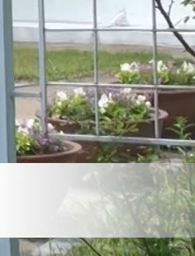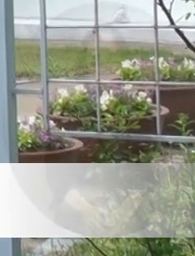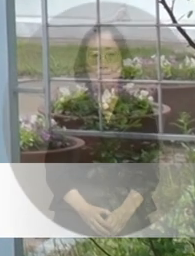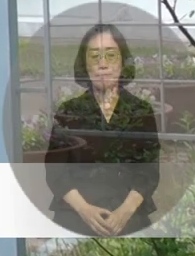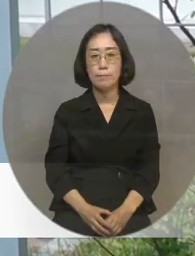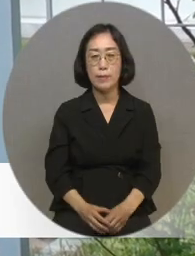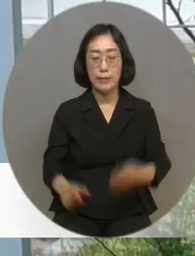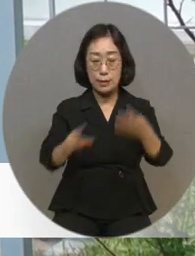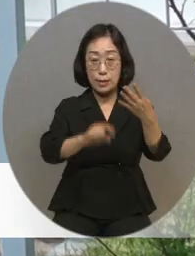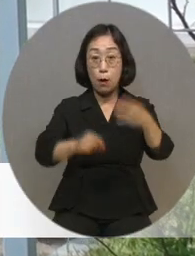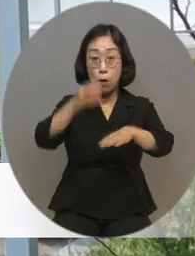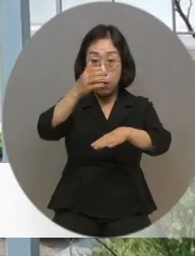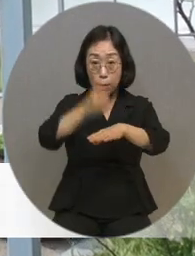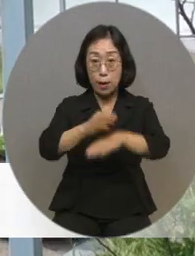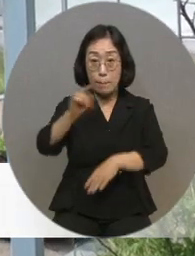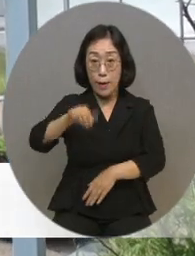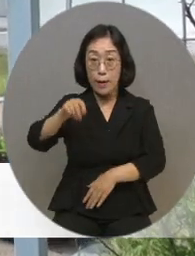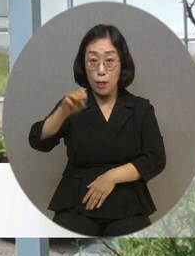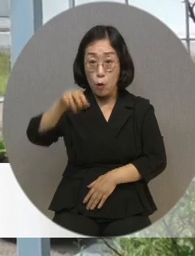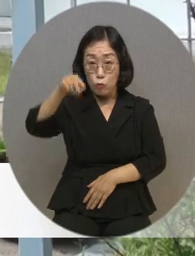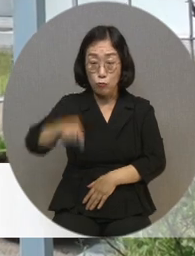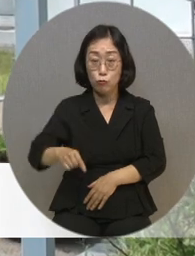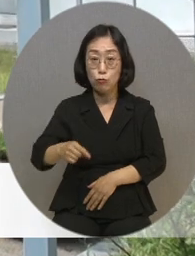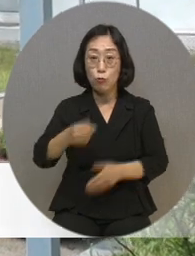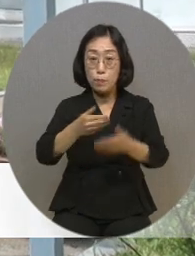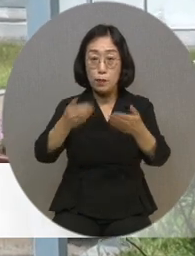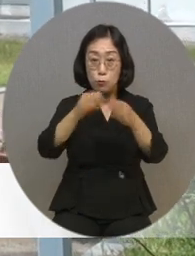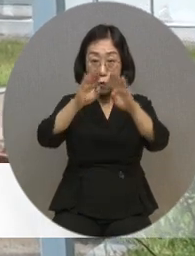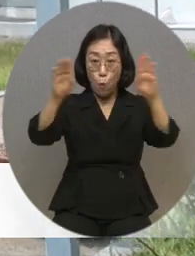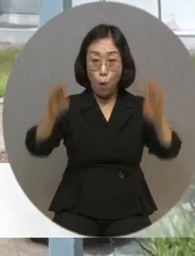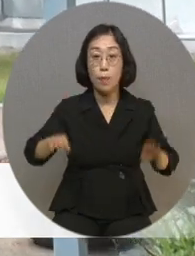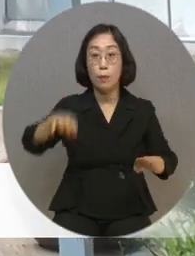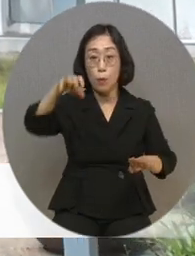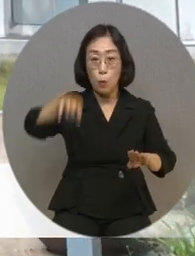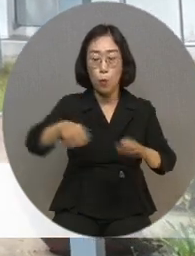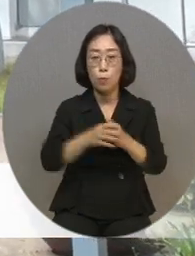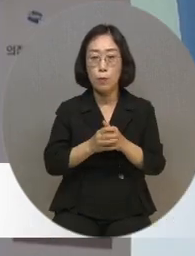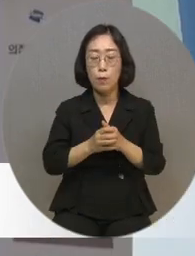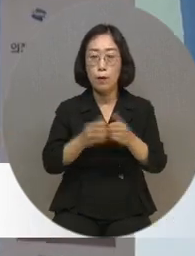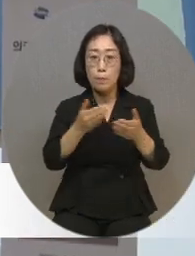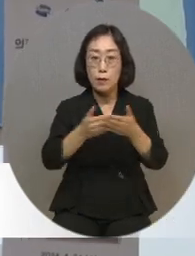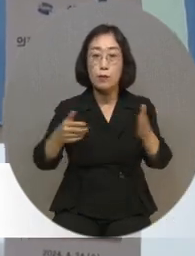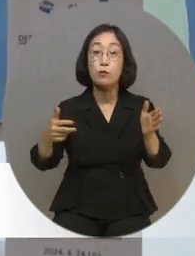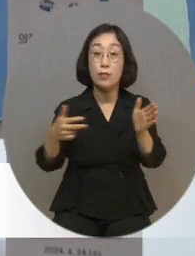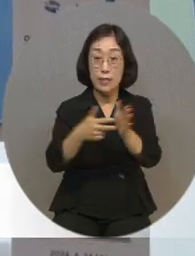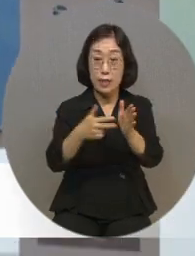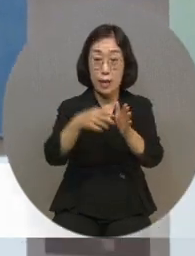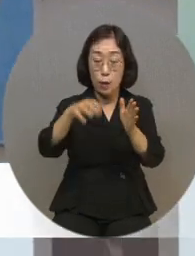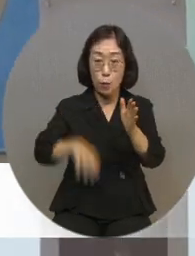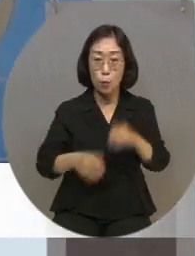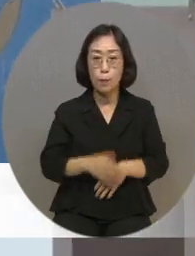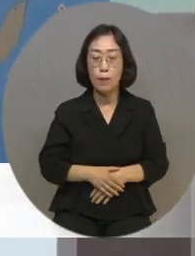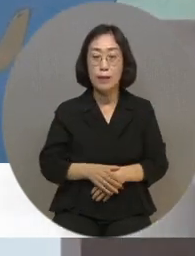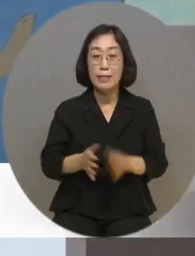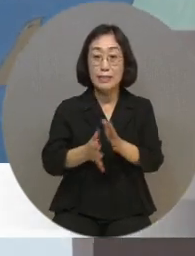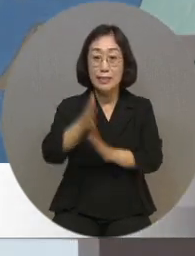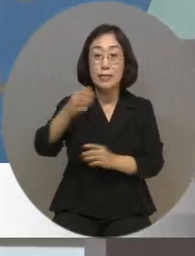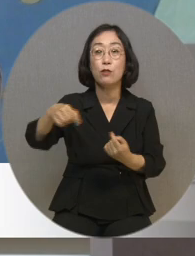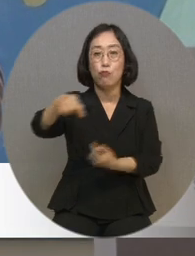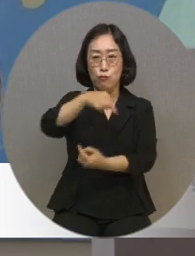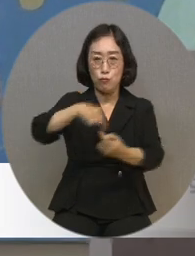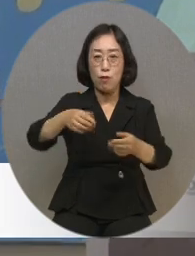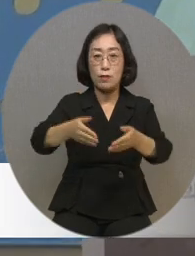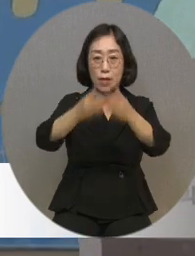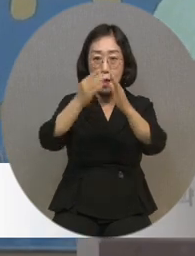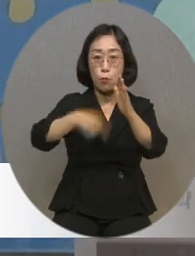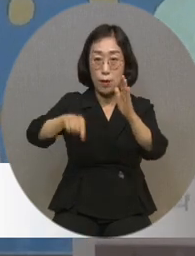지난 4월 말 백영수 미술관에서 의정부 시와 백영수 미술문화재단은 시립 백영수 미술관 설립 등을 위한